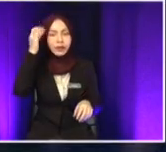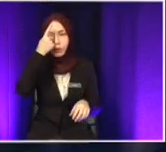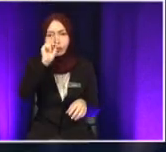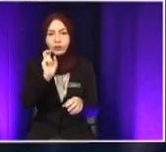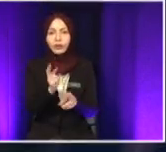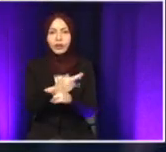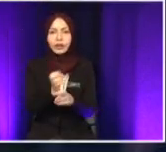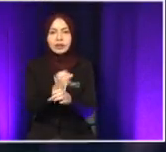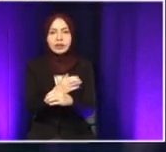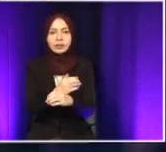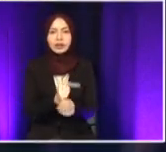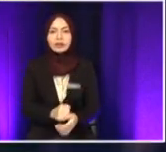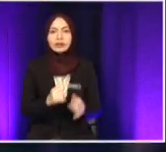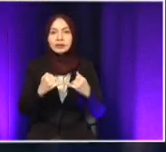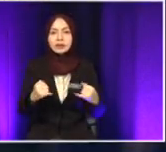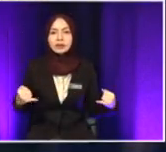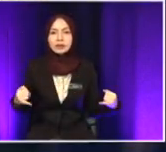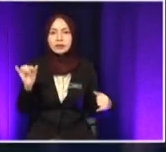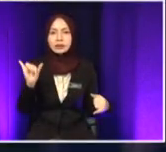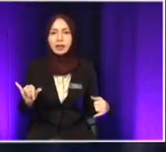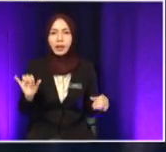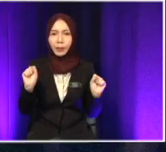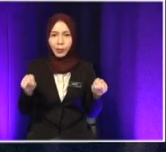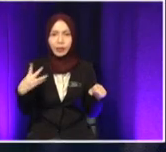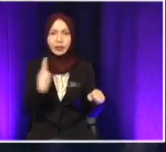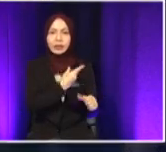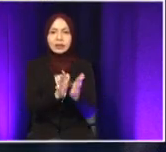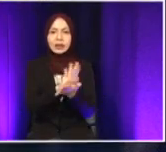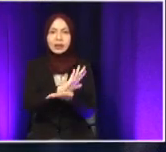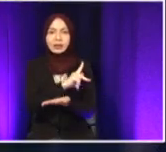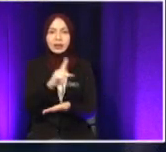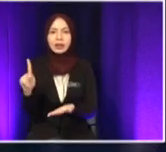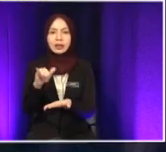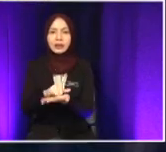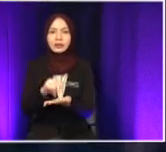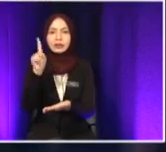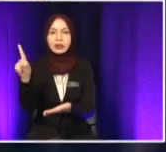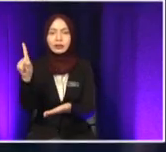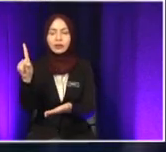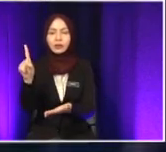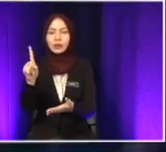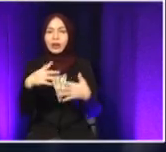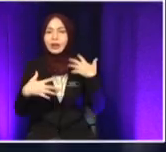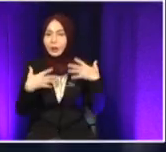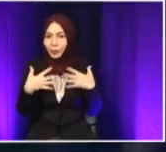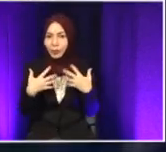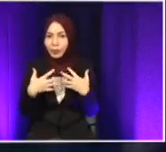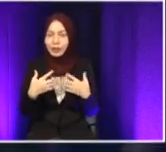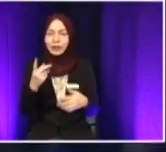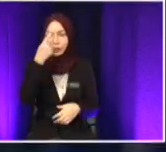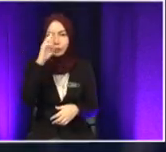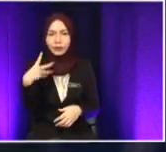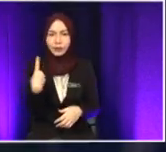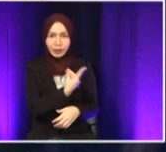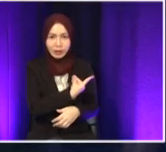berbagai jenis-jenis yang boleh kita jadikan dia itu hiburan sebab itulah sekarang tiba-tiba ada apa kita kata